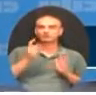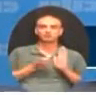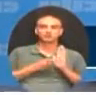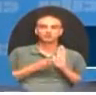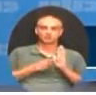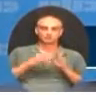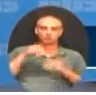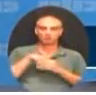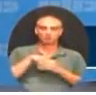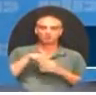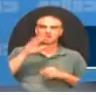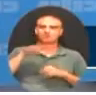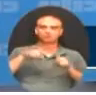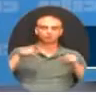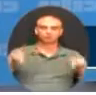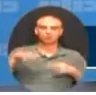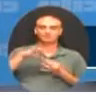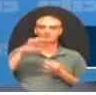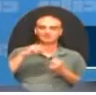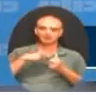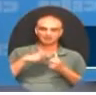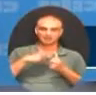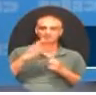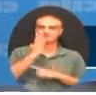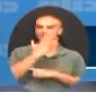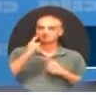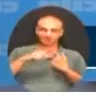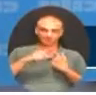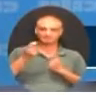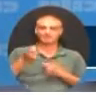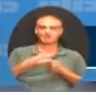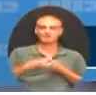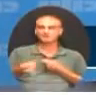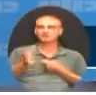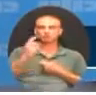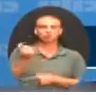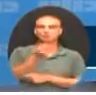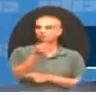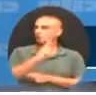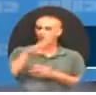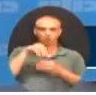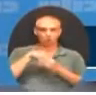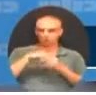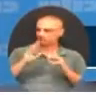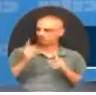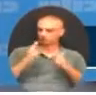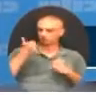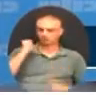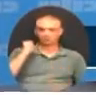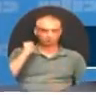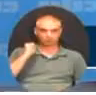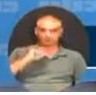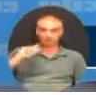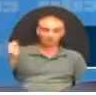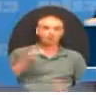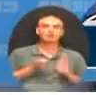תביעות אשר כוללות כ-5,000 דונם חיטה, מטעים ומערכות השקיה, לא כולל האירוע מאתמול.